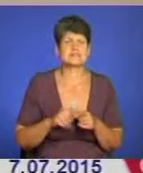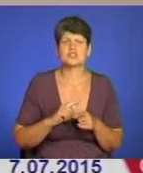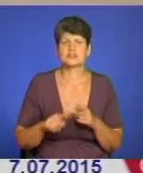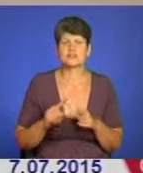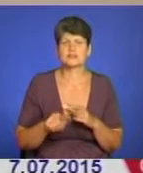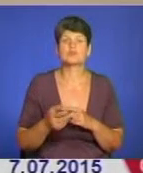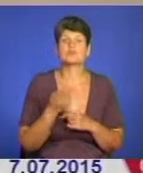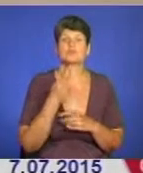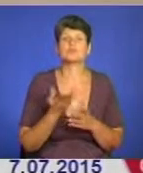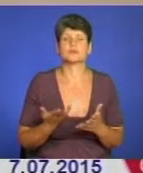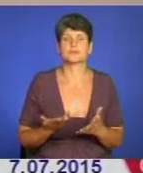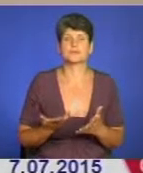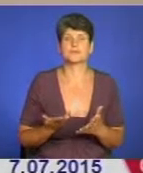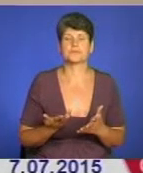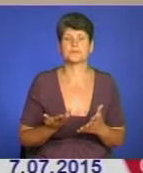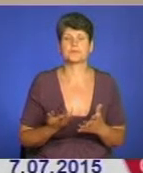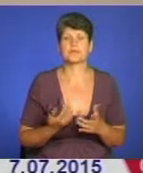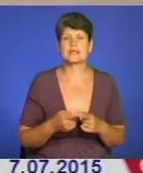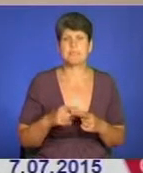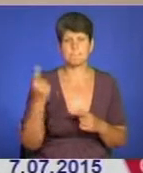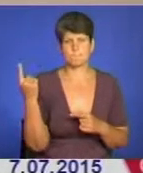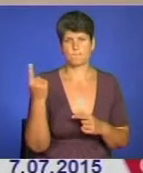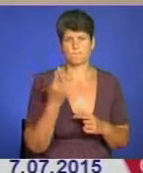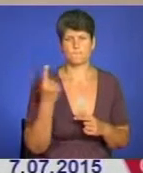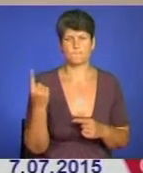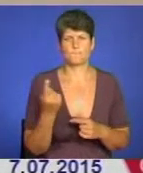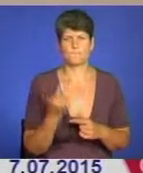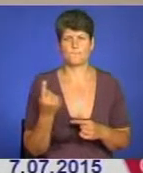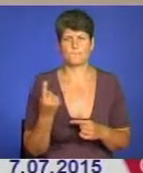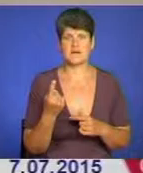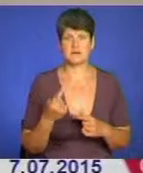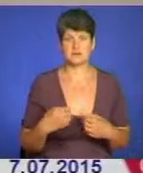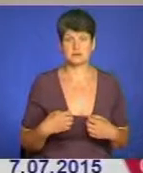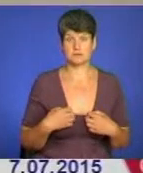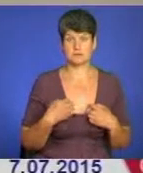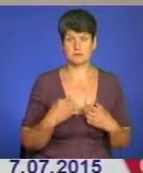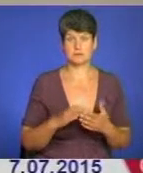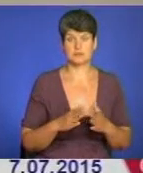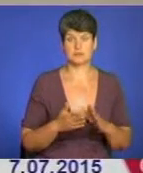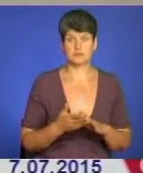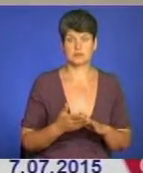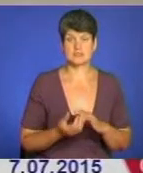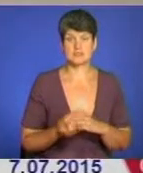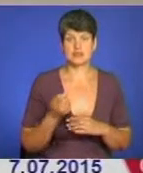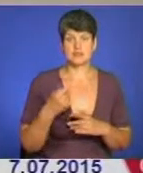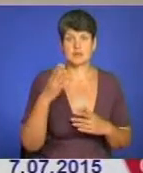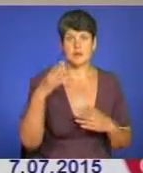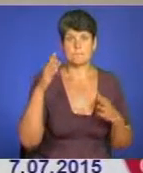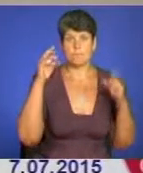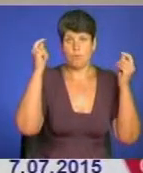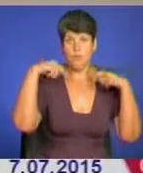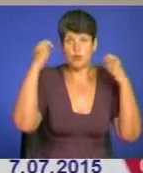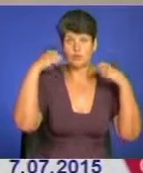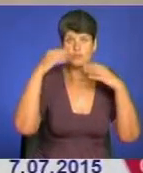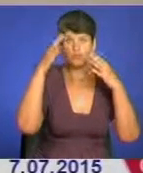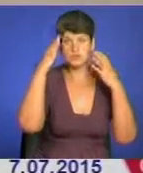В чому вони проявляються? Це першим ділом ознаки шокового стану. З'являється рясне потовиділення, людина